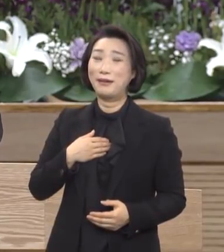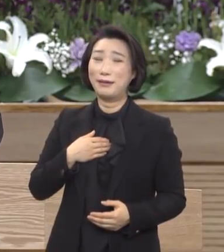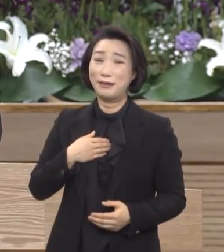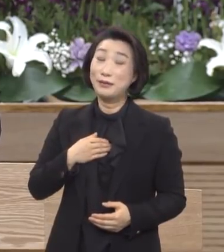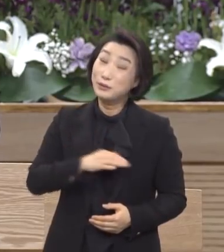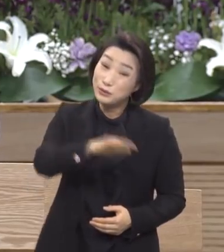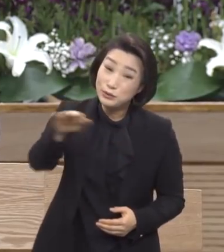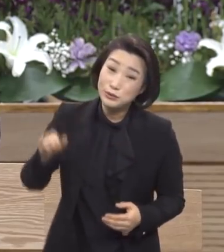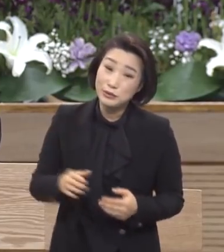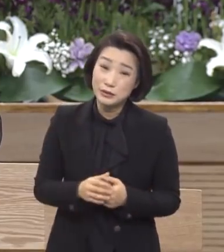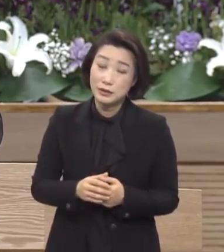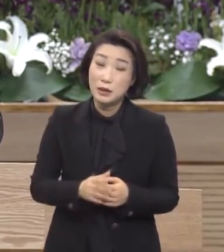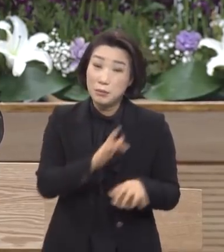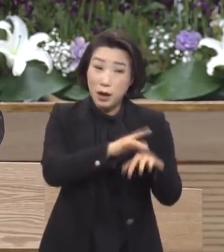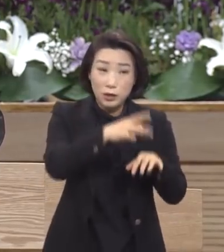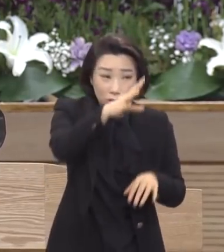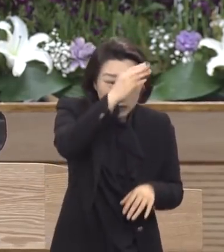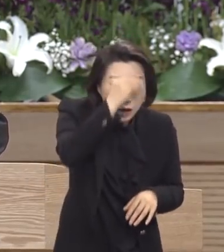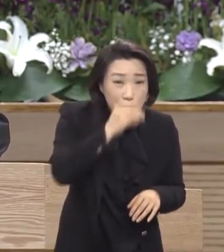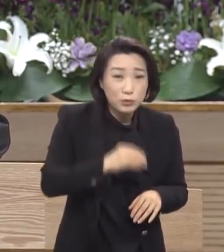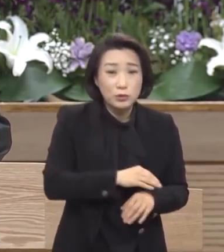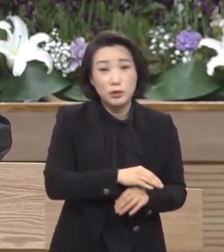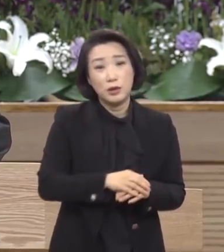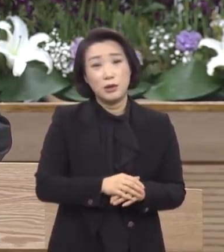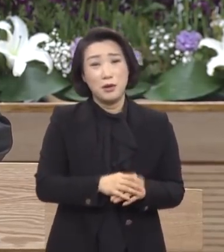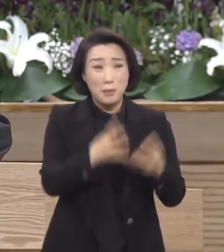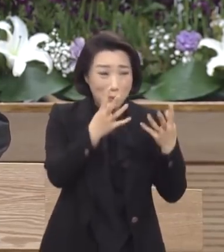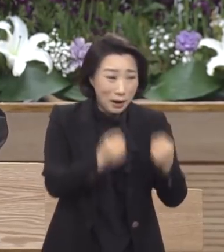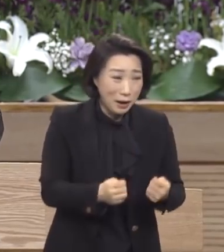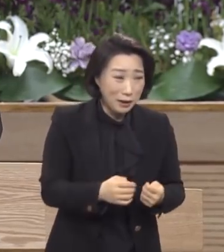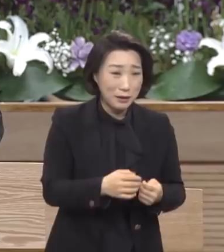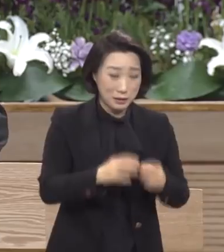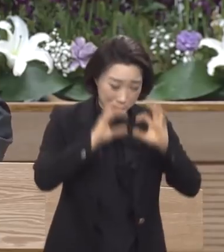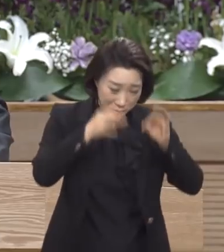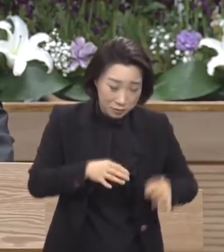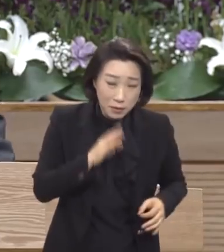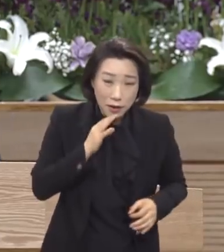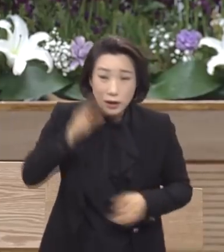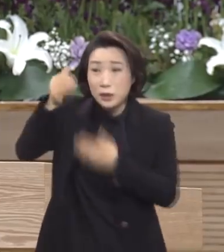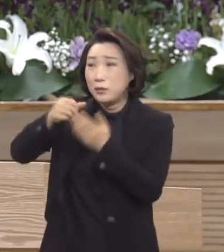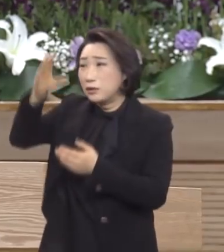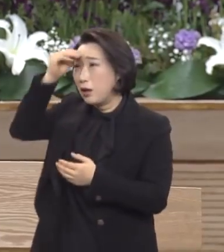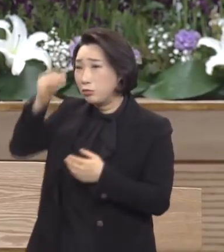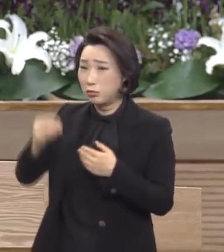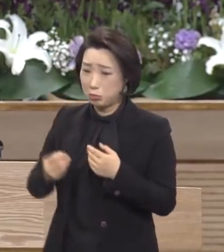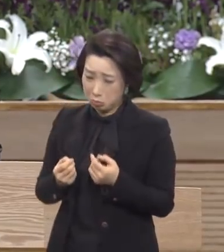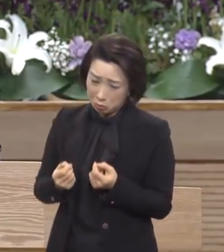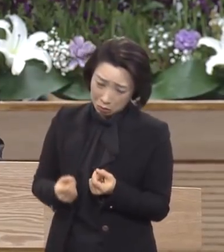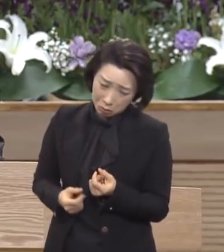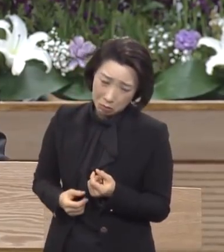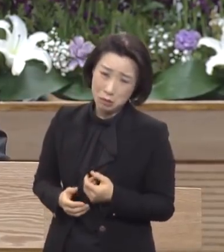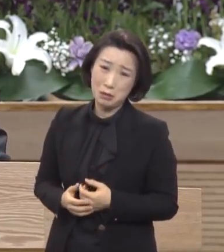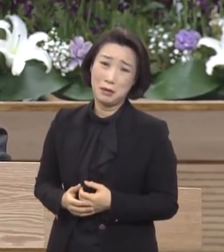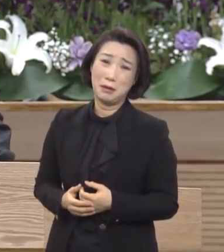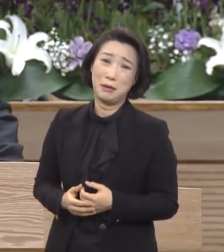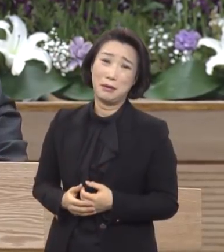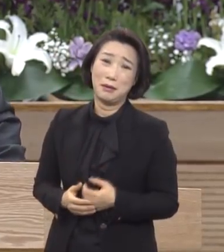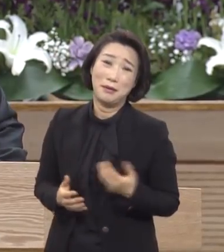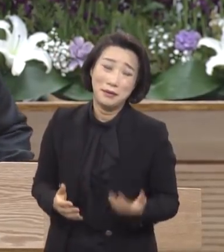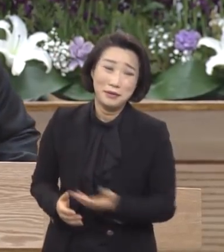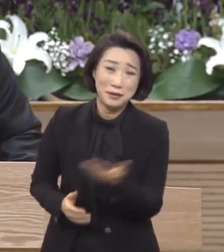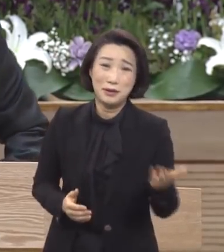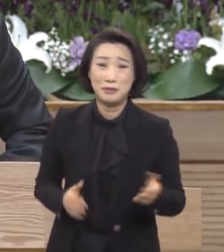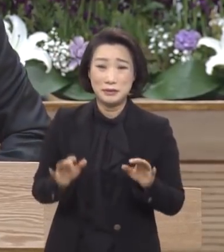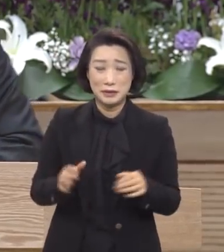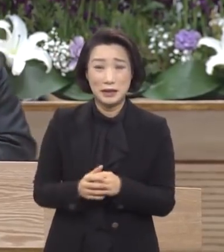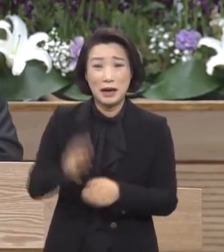정말 우리는 마귀 닮은 것들은 수없이 많은데 하나님 닮은 것들은 적잖아. 우린